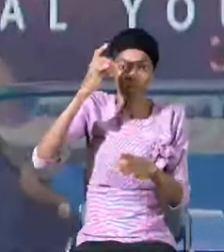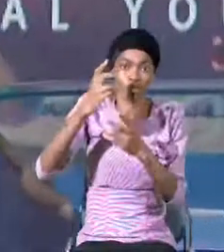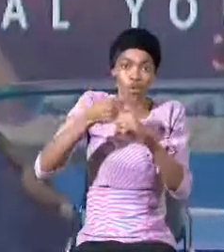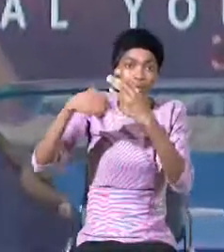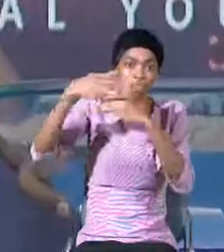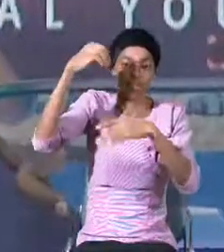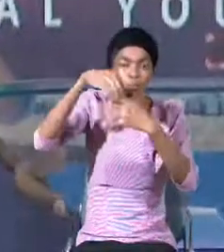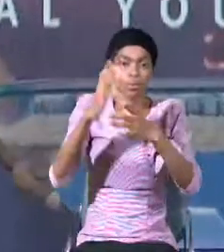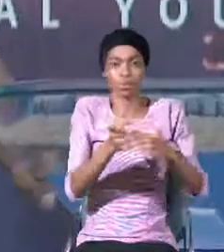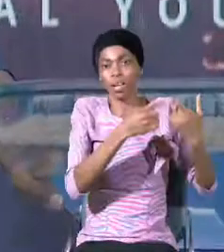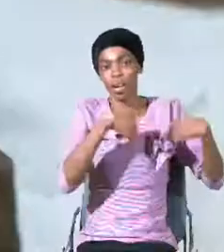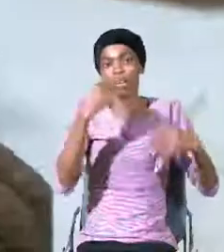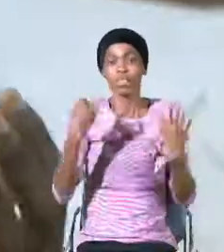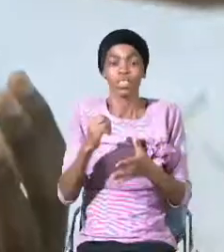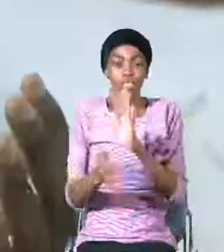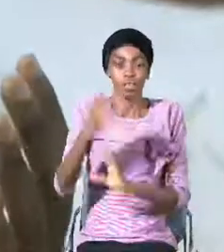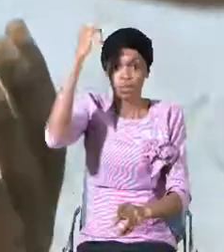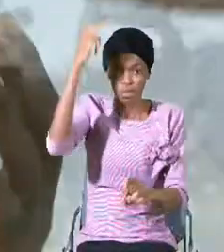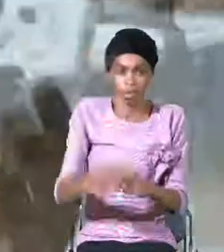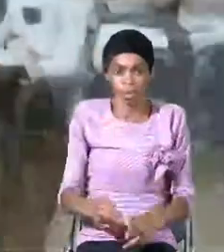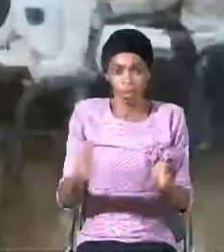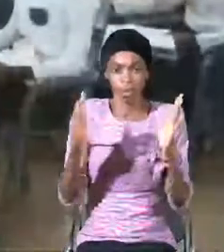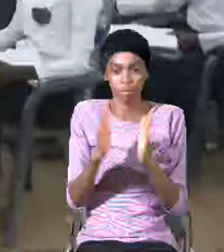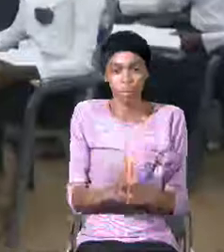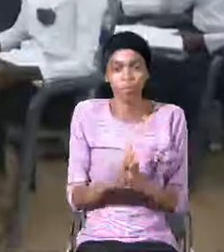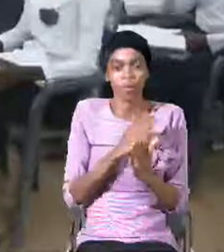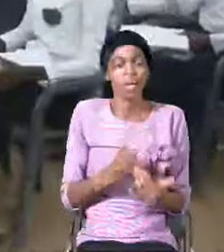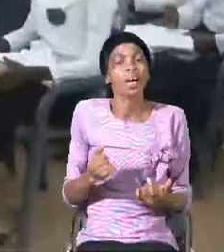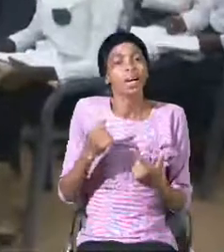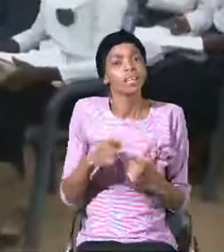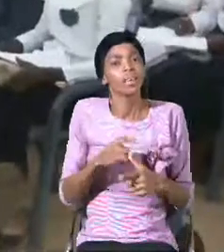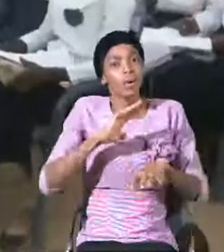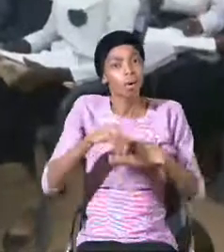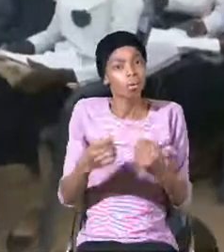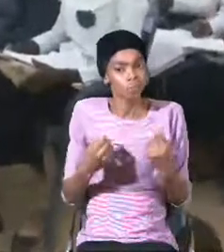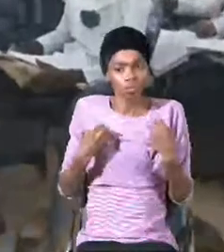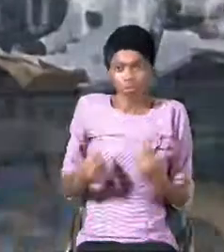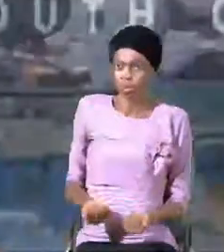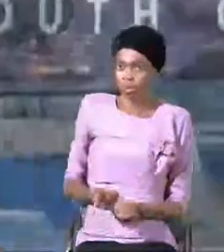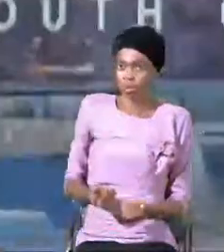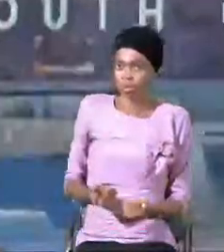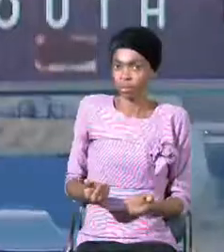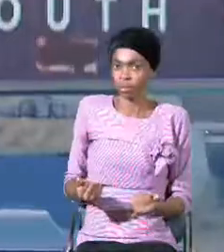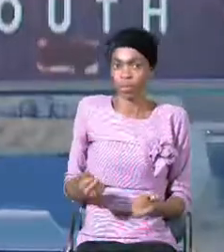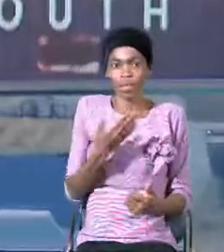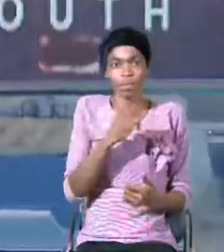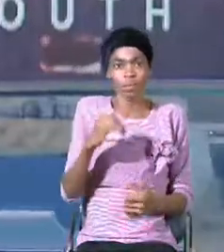ta vie ce soir au nom de Jésus. Tout d'un coup, il y a un